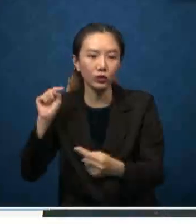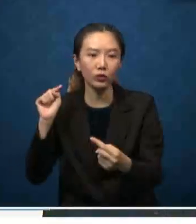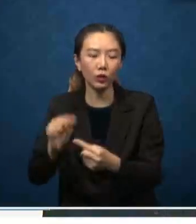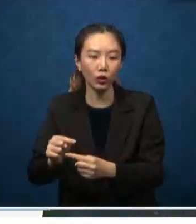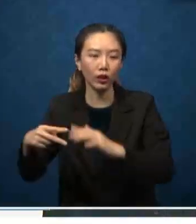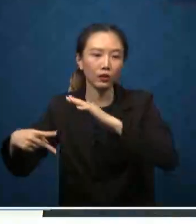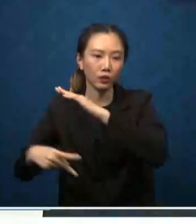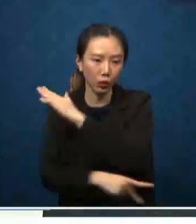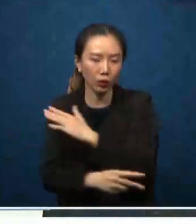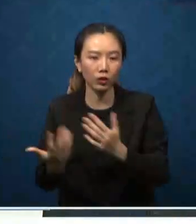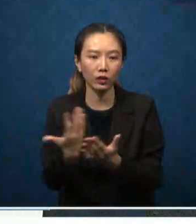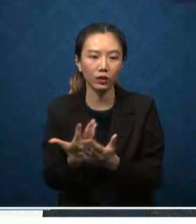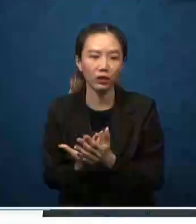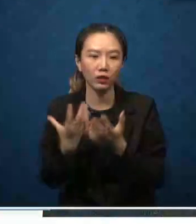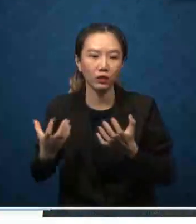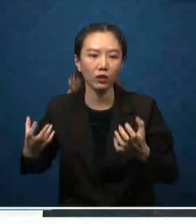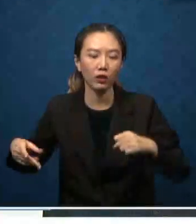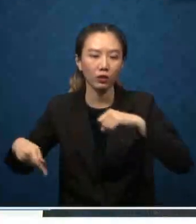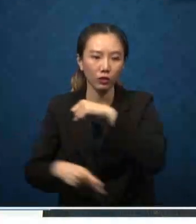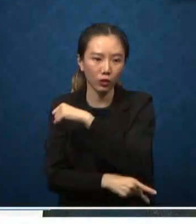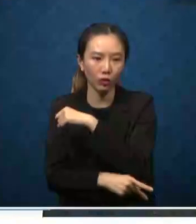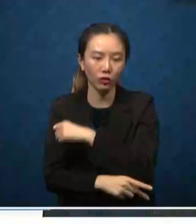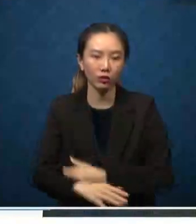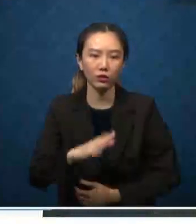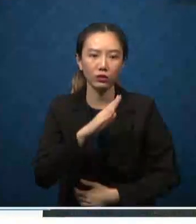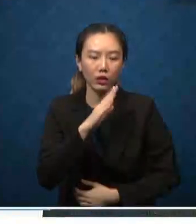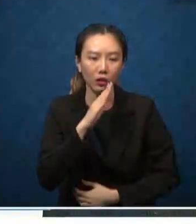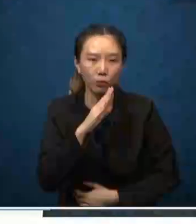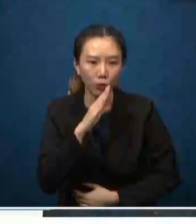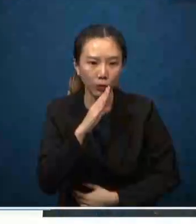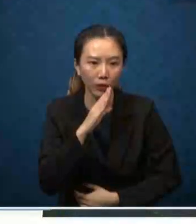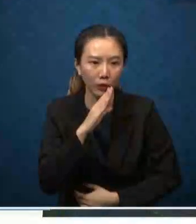งเนี่ยเกี่ยวกับทรัพย์เนี่ยแล้วยิ่งเป็นความผิดต่อส่วนตัว